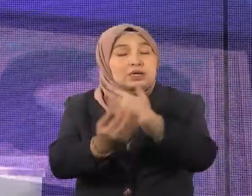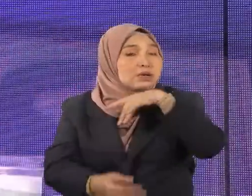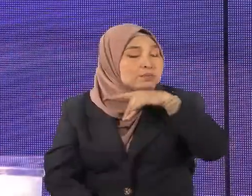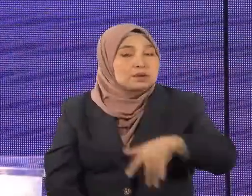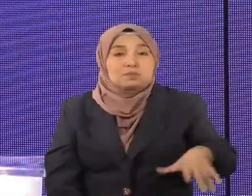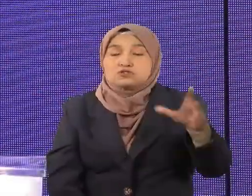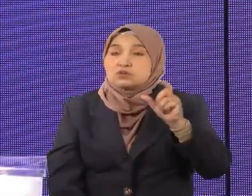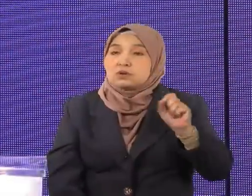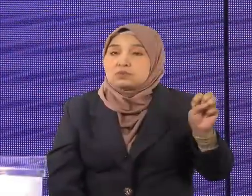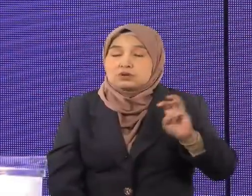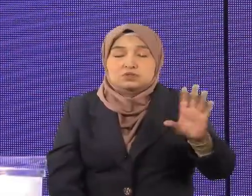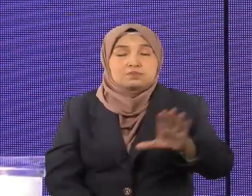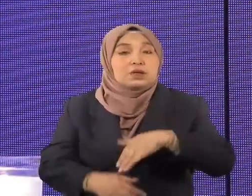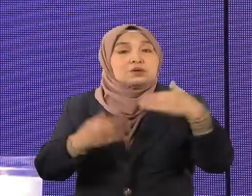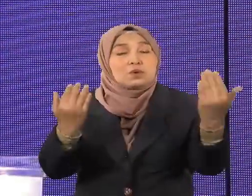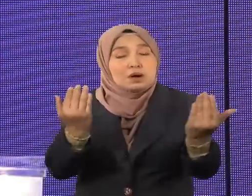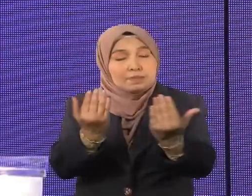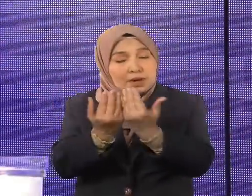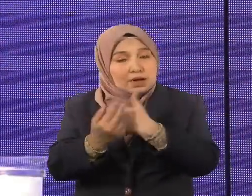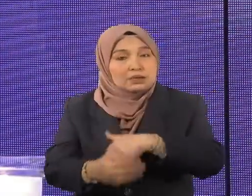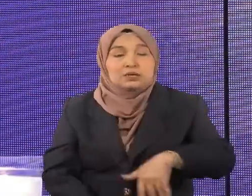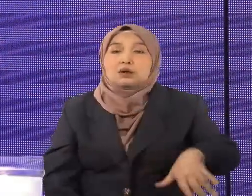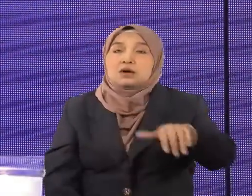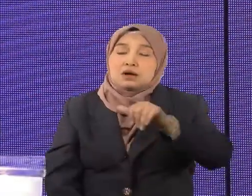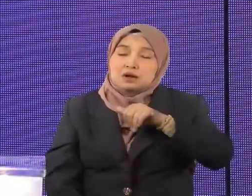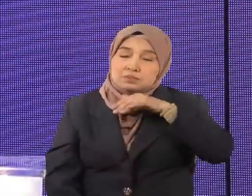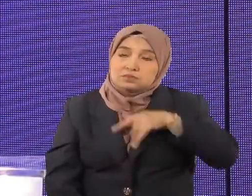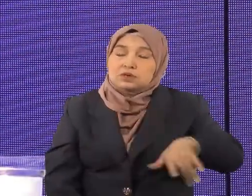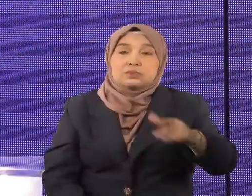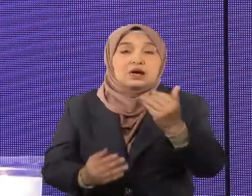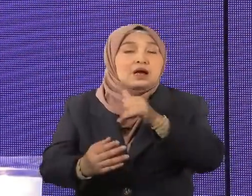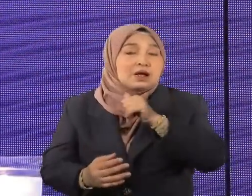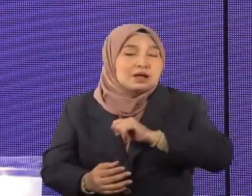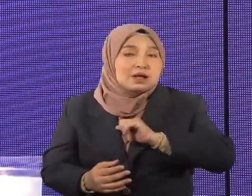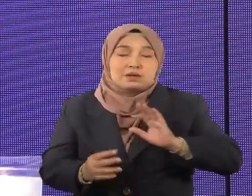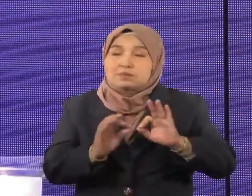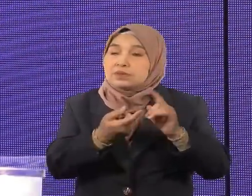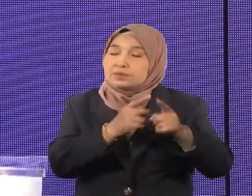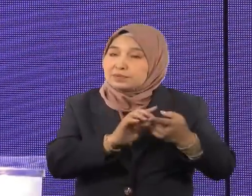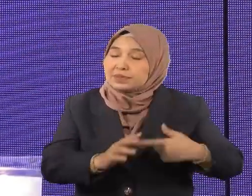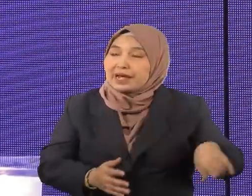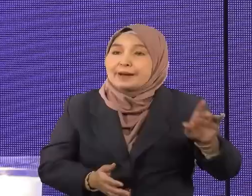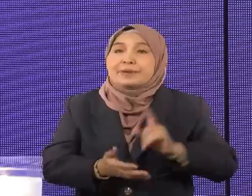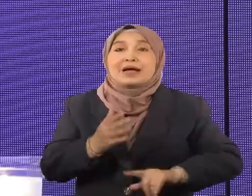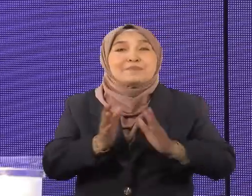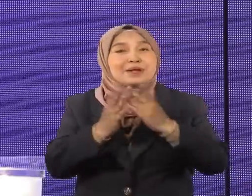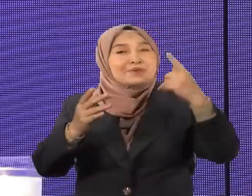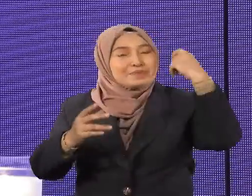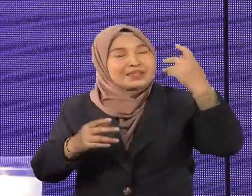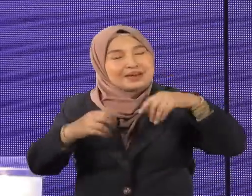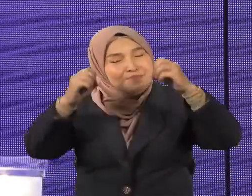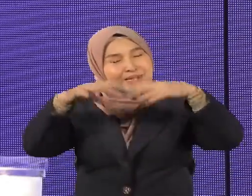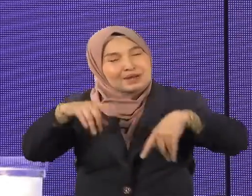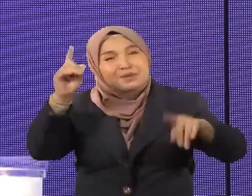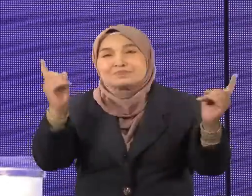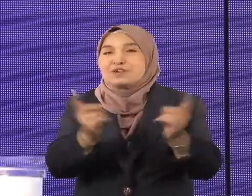عبده ورسوله. اللهم صل على سيدنا محمد وعلى آله وصحبه أجمعين. أما بعد, apa kabar tuan-tuan yang dirahmati Allah sekalian, kita bertemu dalam